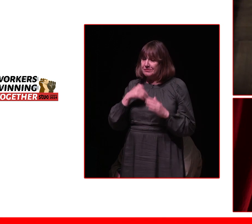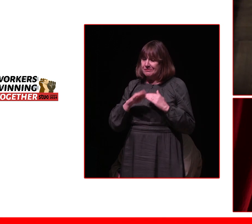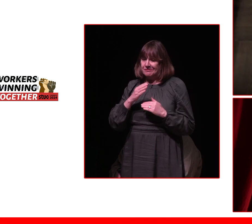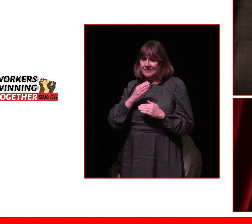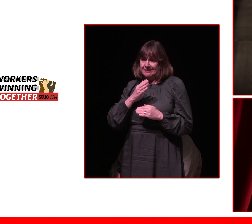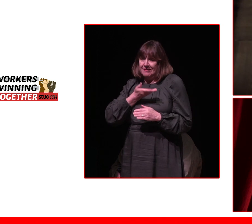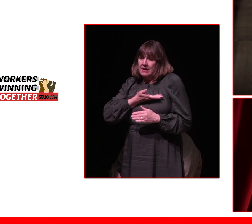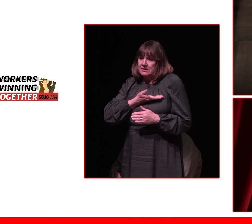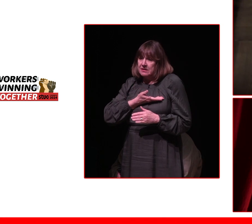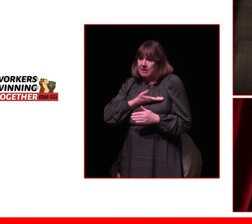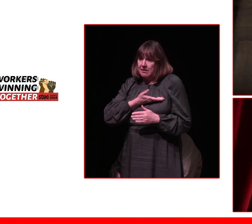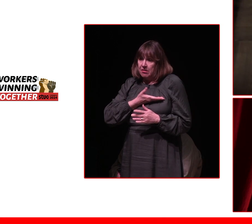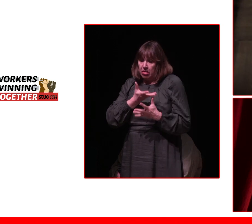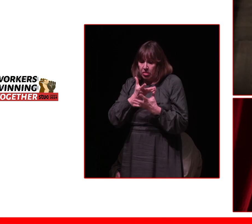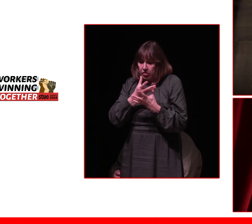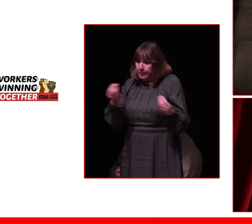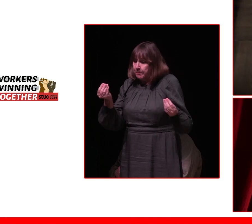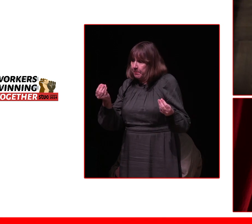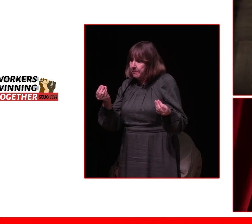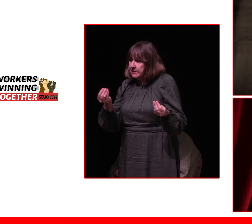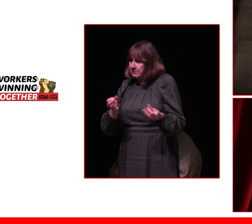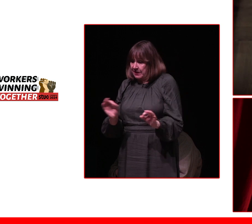nothing left.